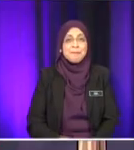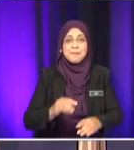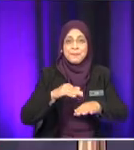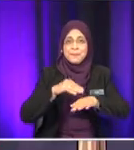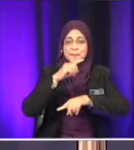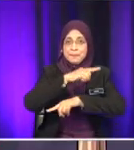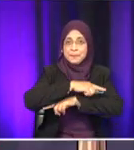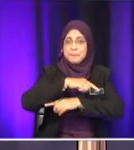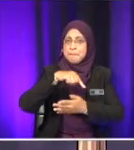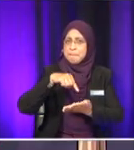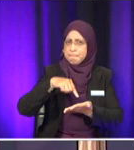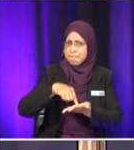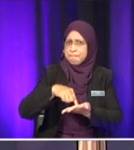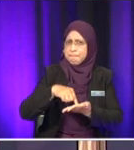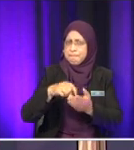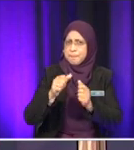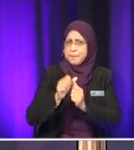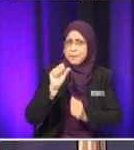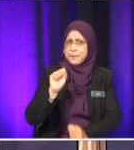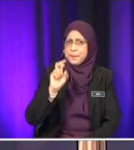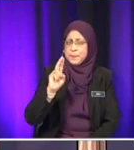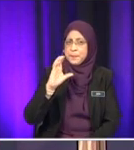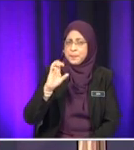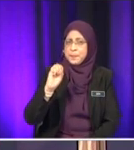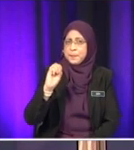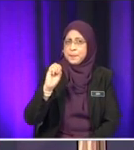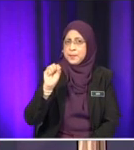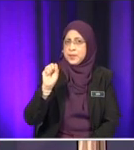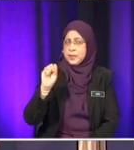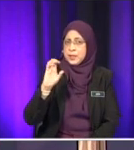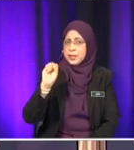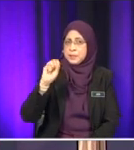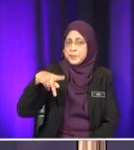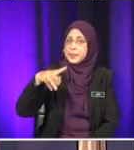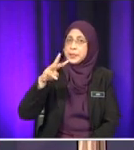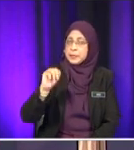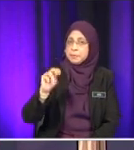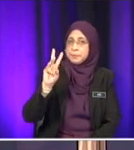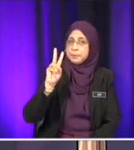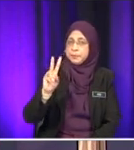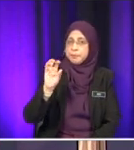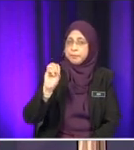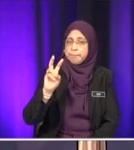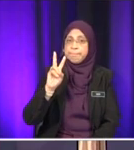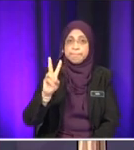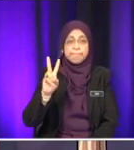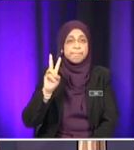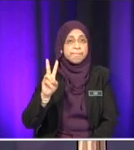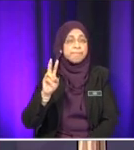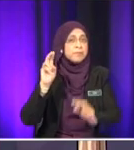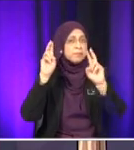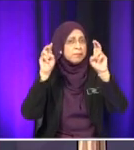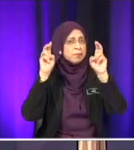dengan SPM 2022 saya akan membuat sedikit perekomsel Imo berkenaan dengan